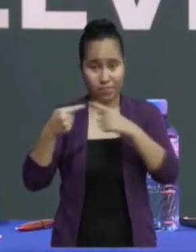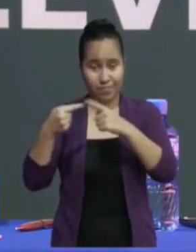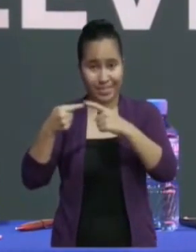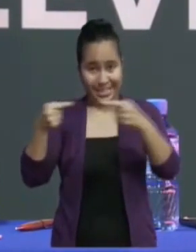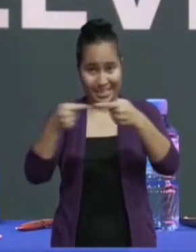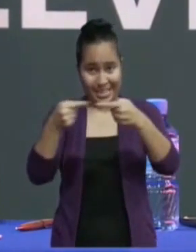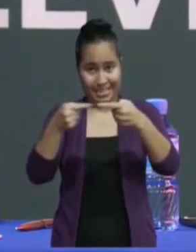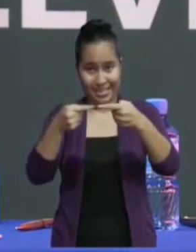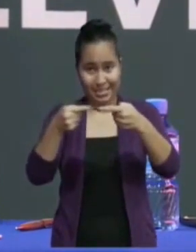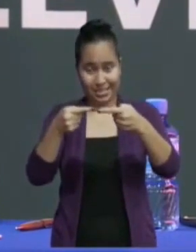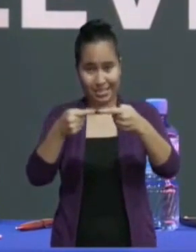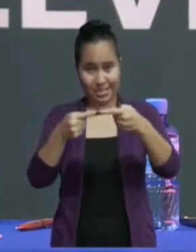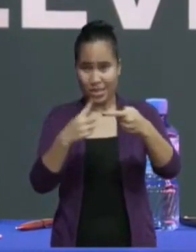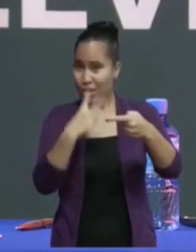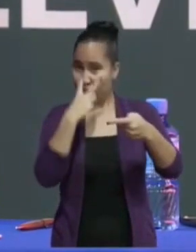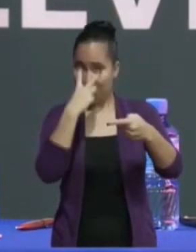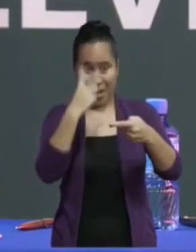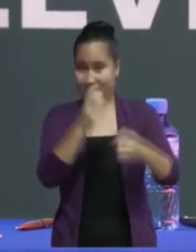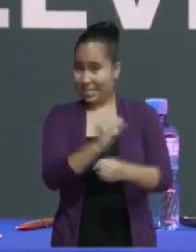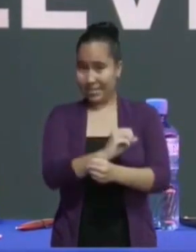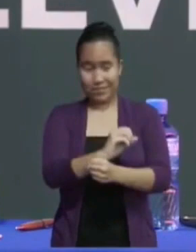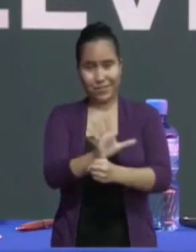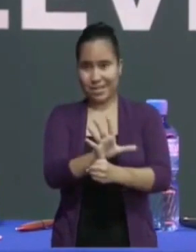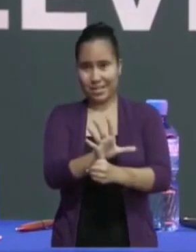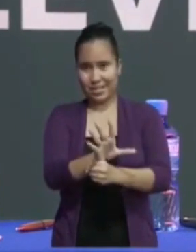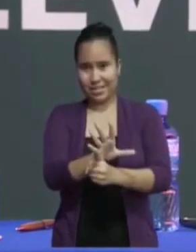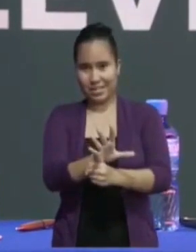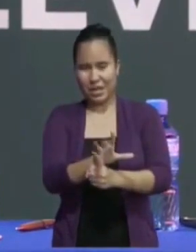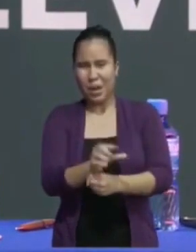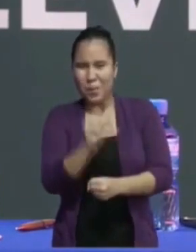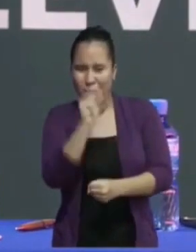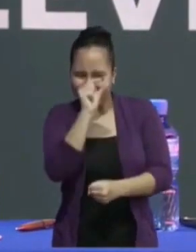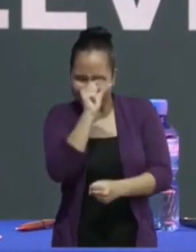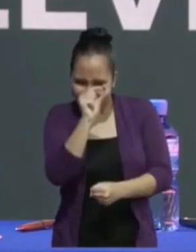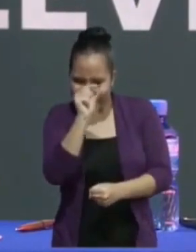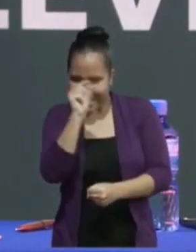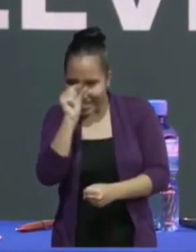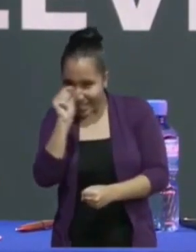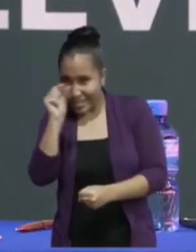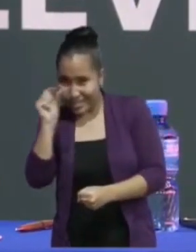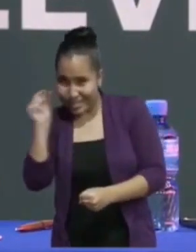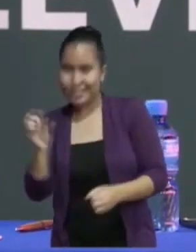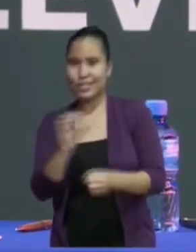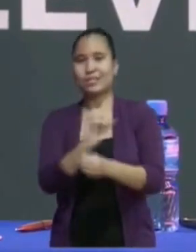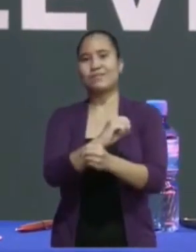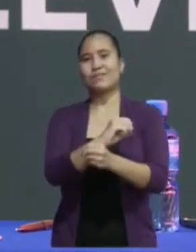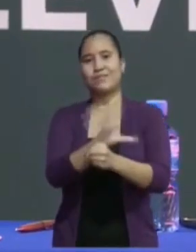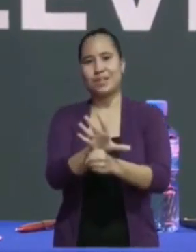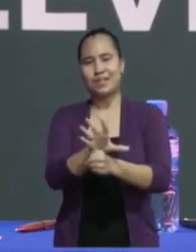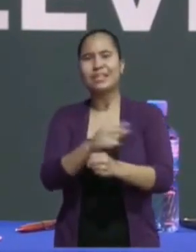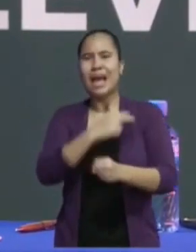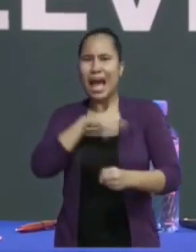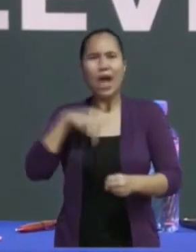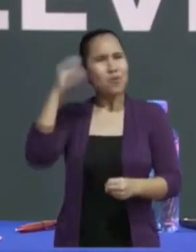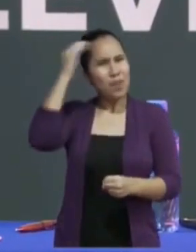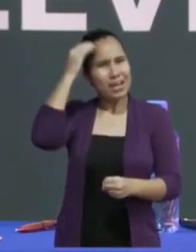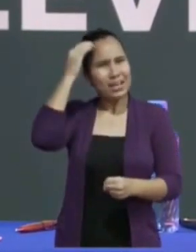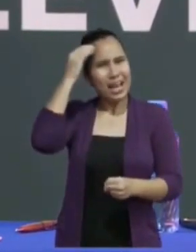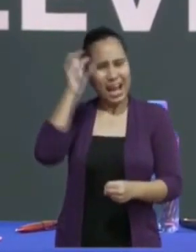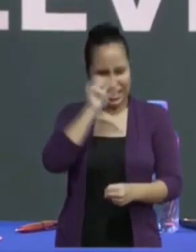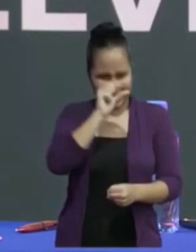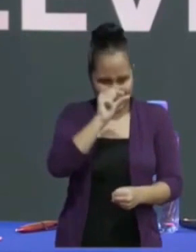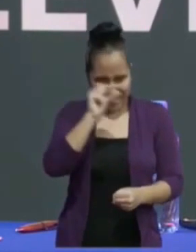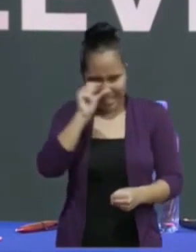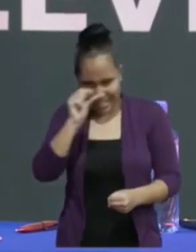toont niet een heel virus aan, maar je toont deeltjes van het virus aan. En we gingen er tot nu toe van uit dat als iemand deeltjes